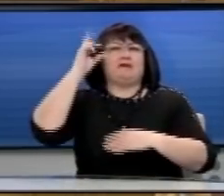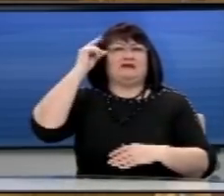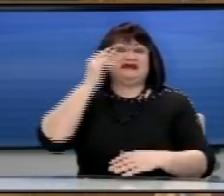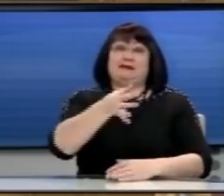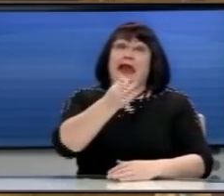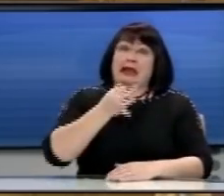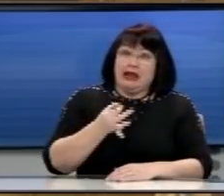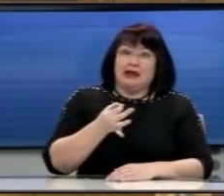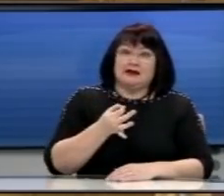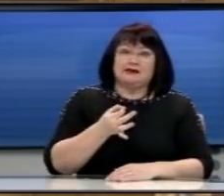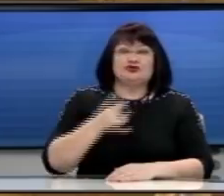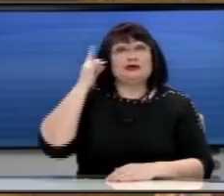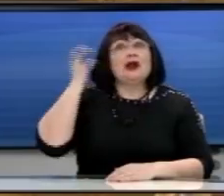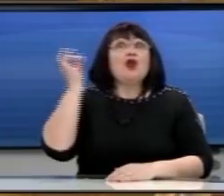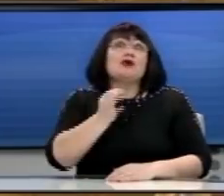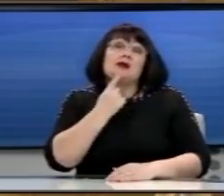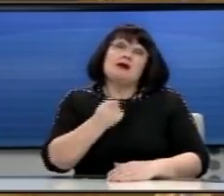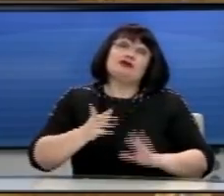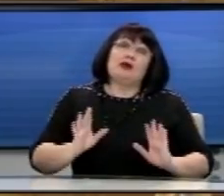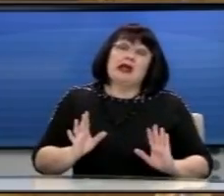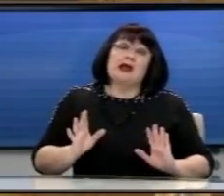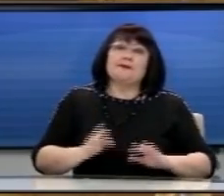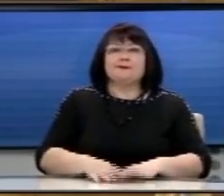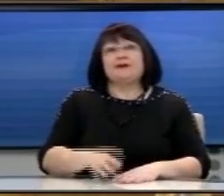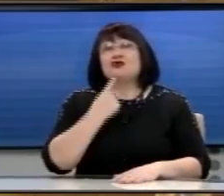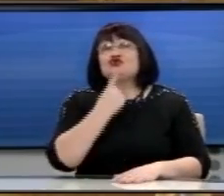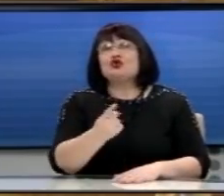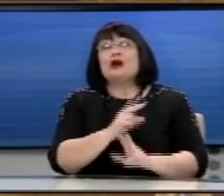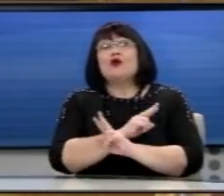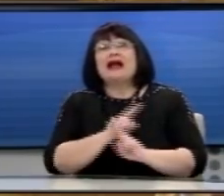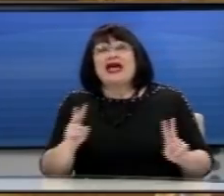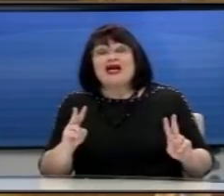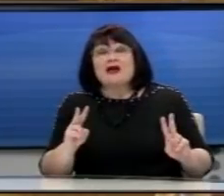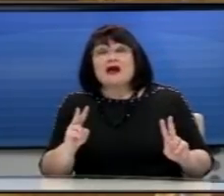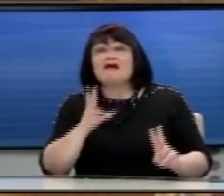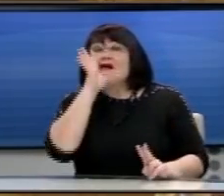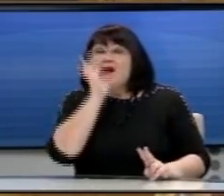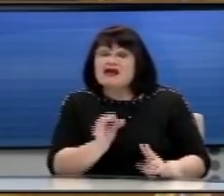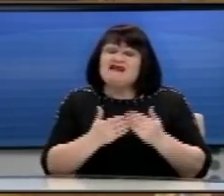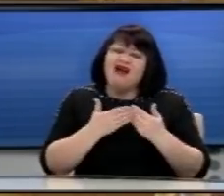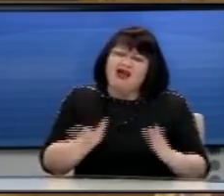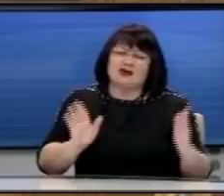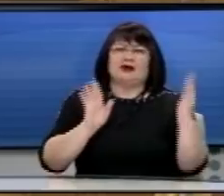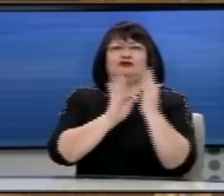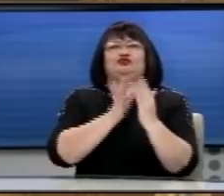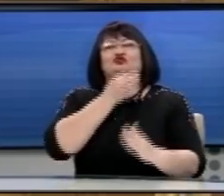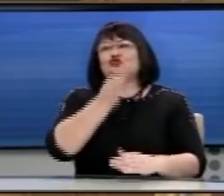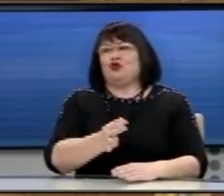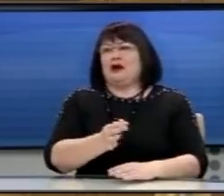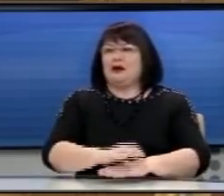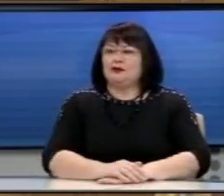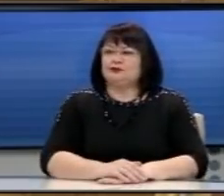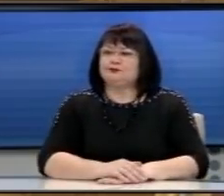Επικαλείστε μάλιστα την κοινή λογική. Σας το λέμε ορθά κοφτά, ντόμπρα στα ίσια. Οι